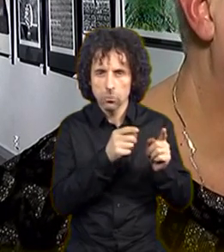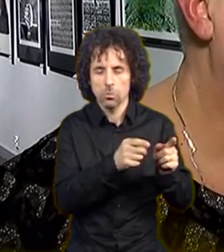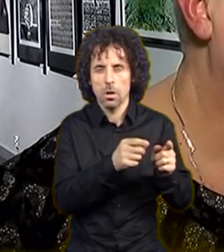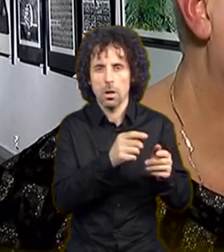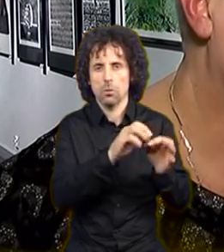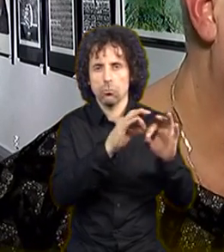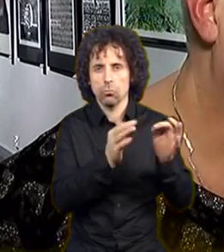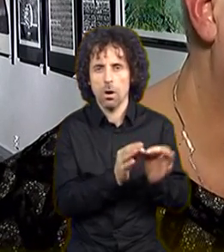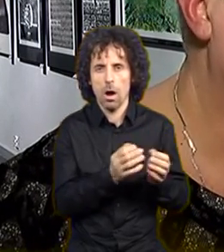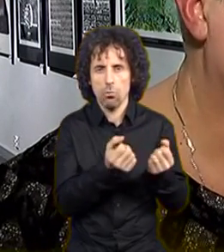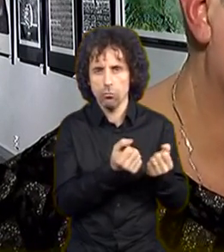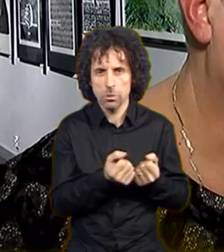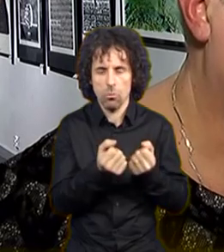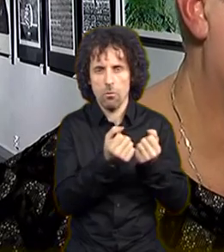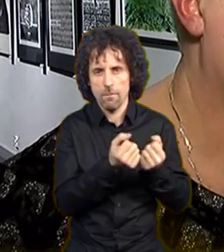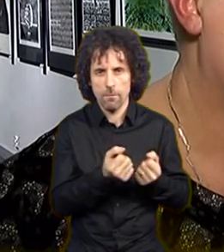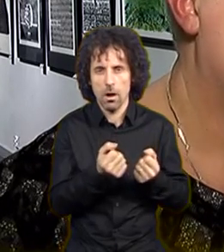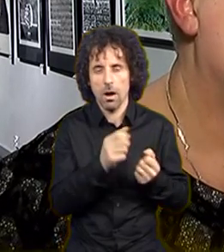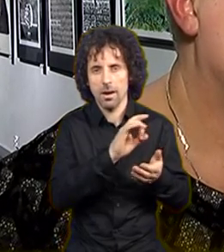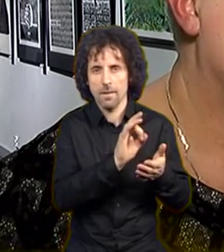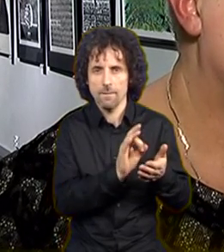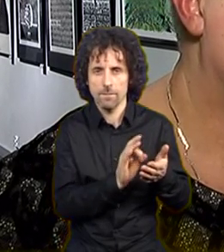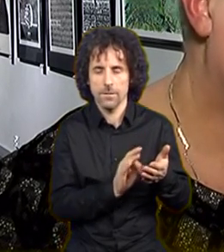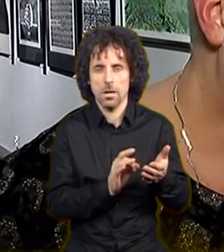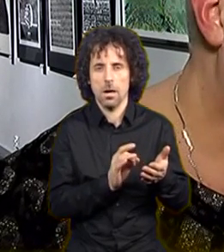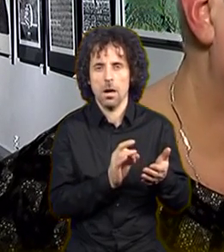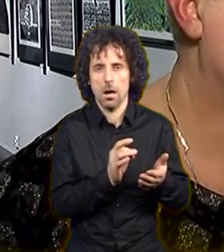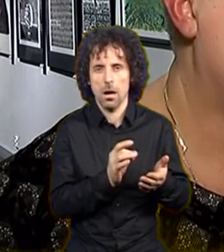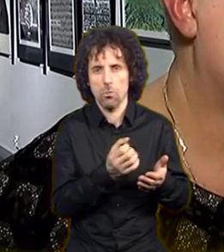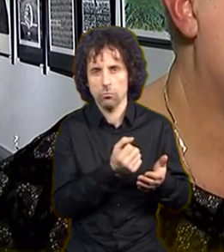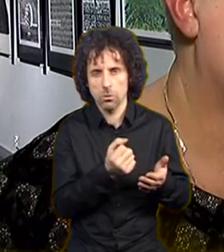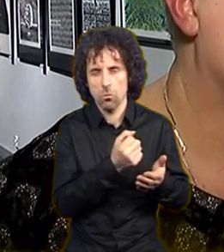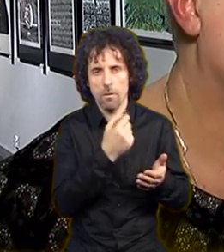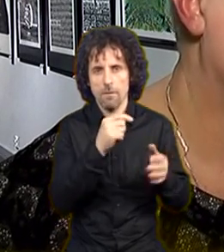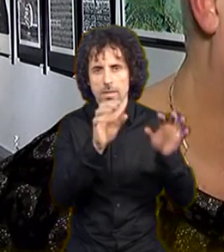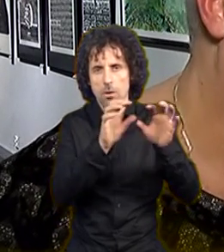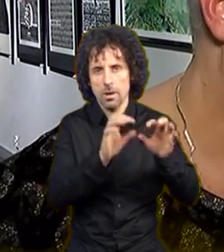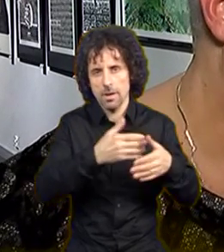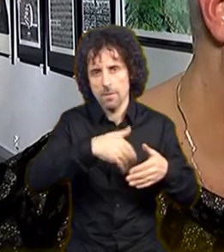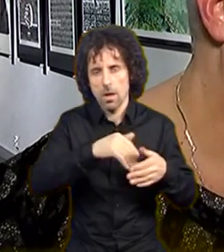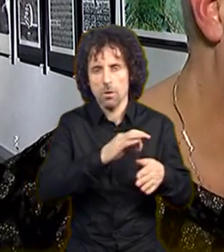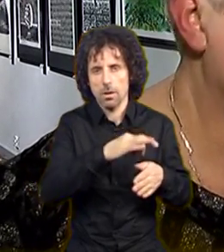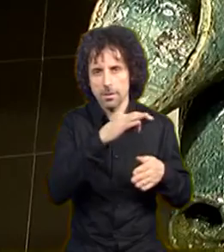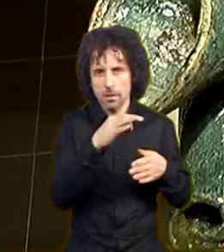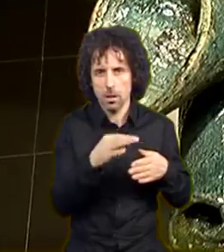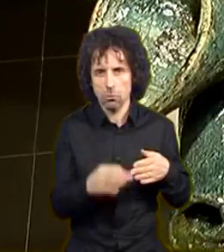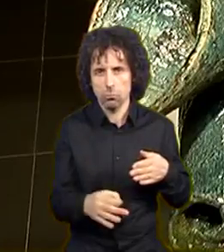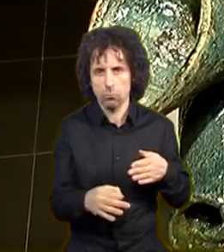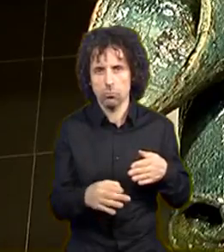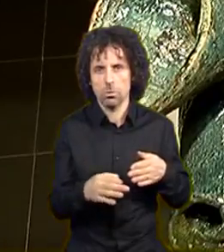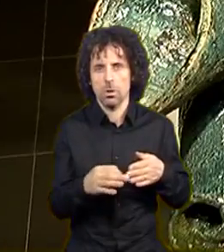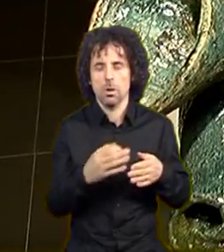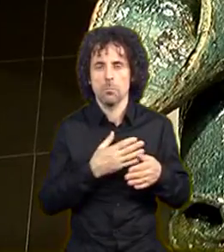tych, którzy zajmują się sztuką użytkową, czyli grafiką użytkową, dekorowaniem wnętrz, architekturą.